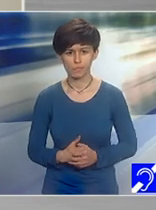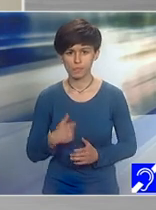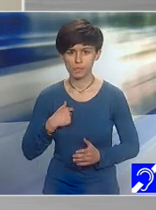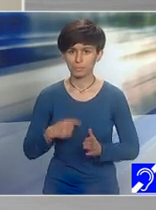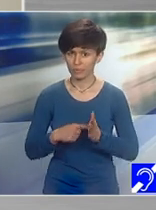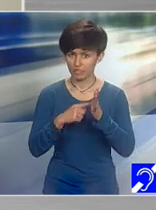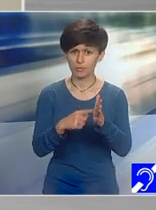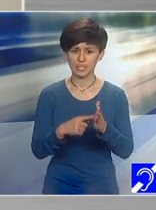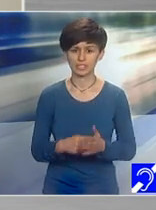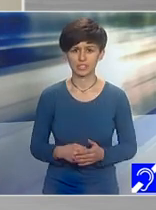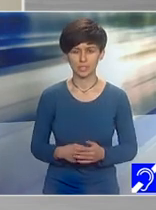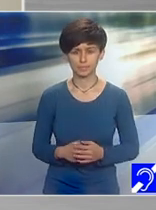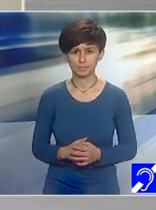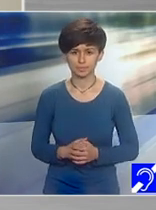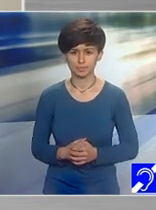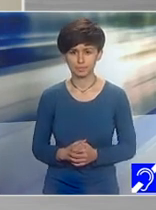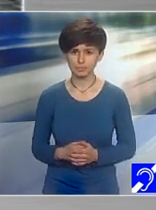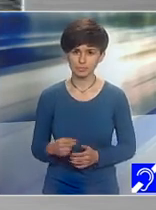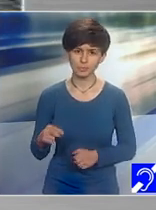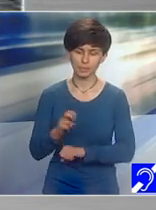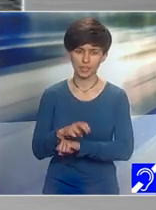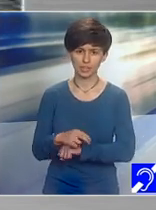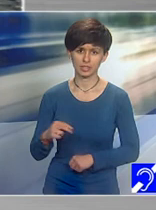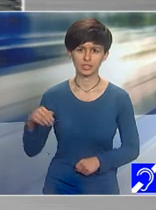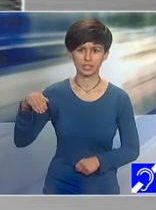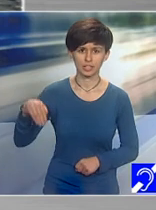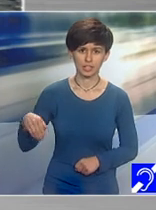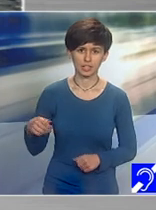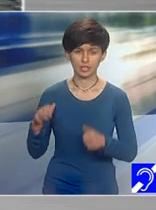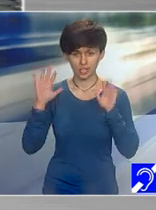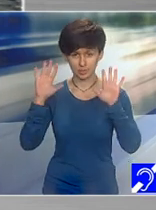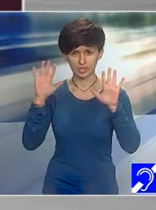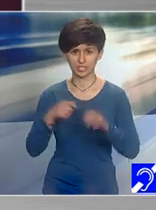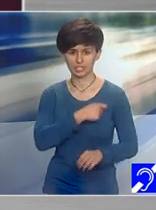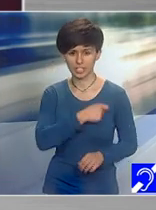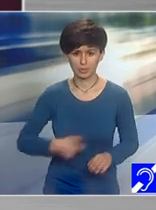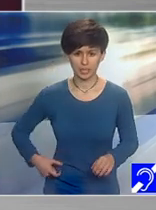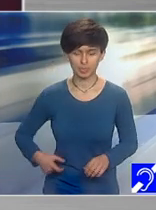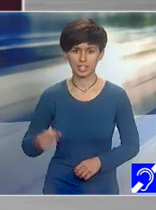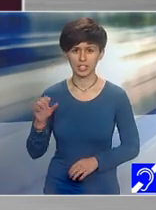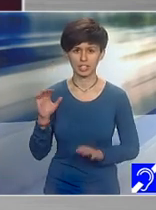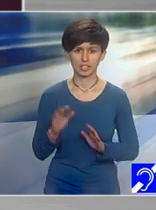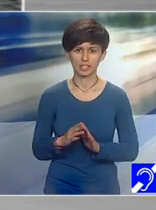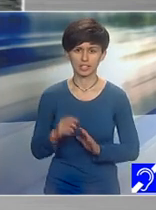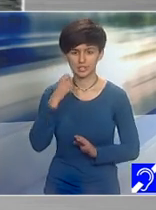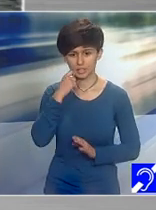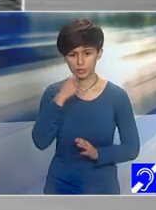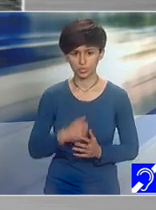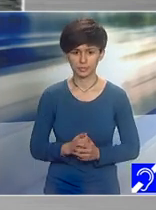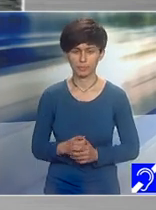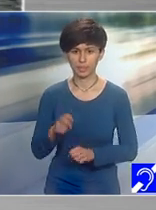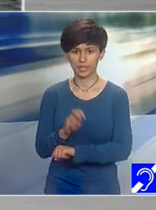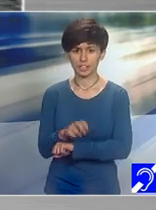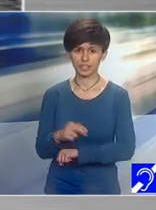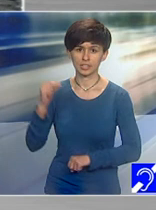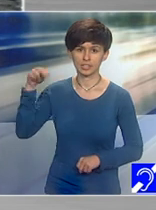după cum urmează, doamna Irina Pop, candidat din partea partidului M10 la primăria Cluj-Napoca, domnul Gheorghe Șurubaru, candidat PNL